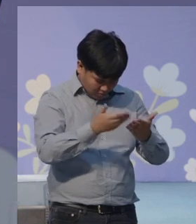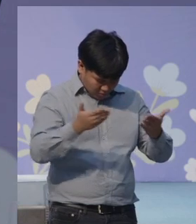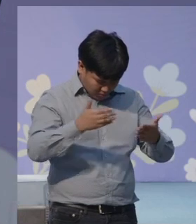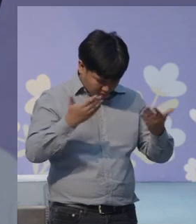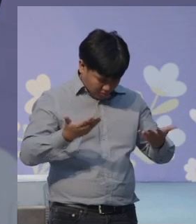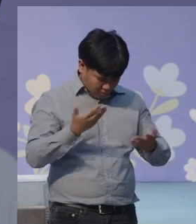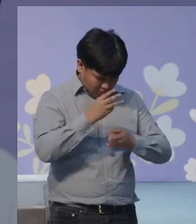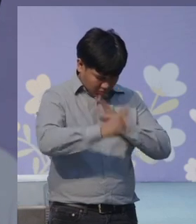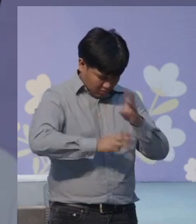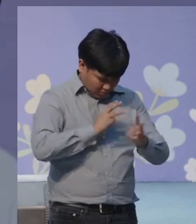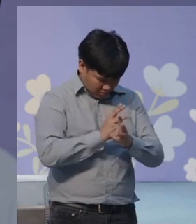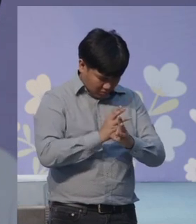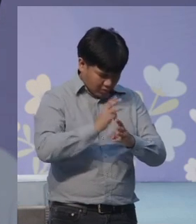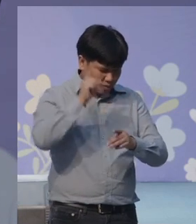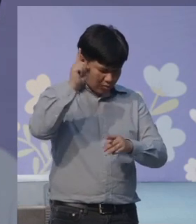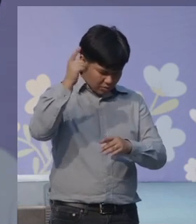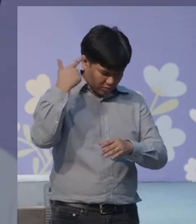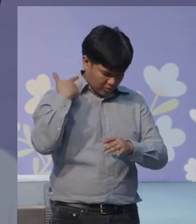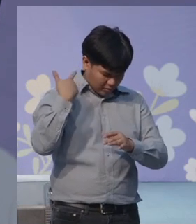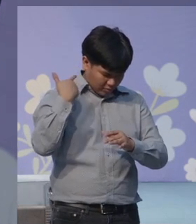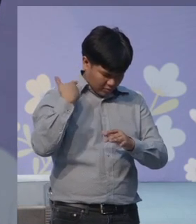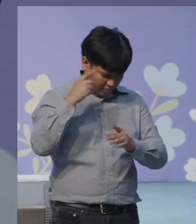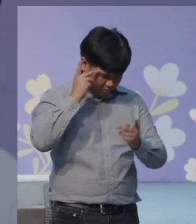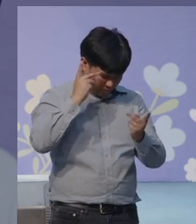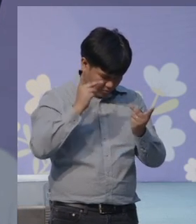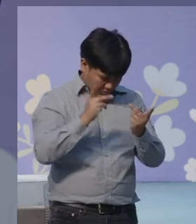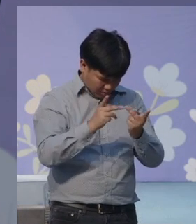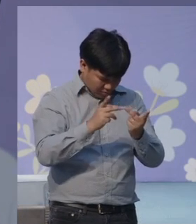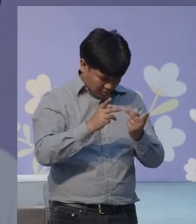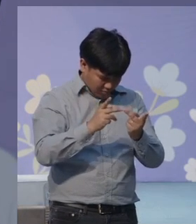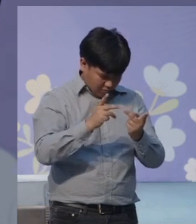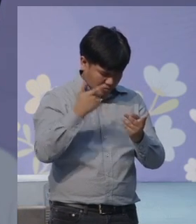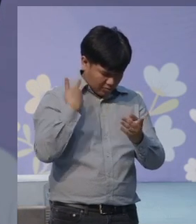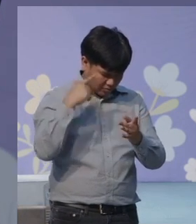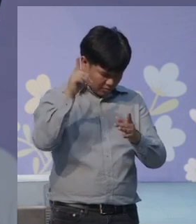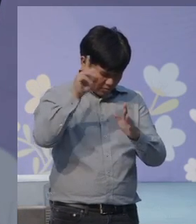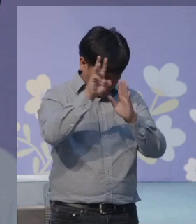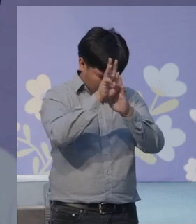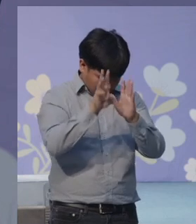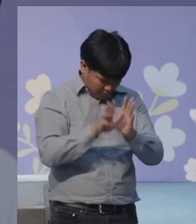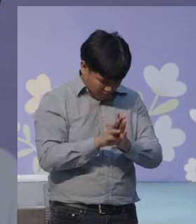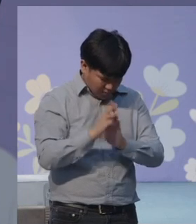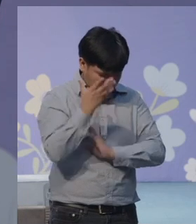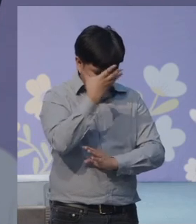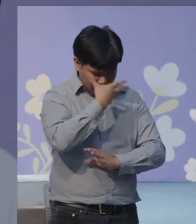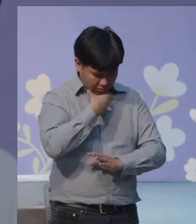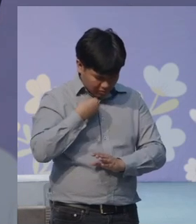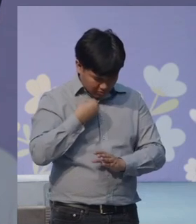Ikaw ay may layunin, may kagustuhan na napakaganda.